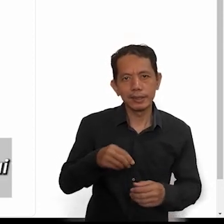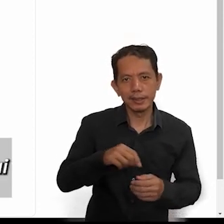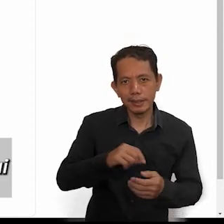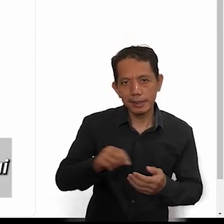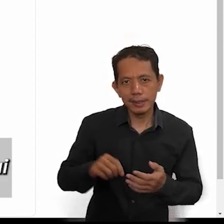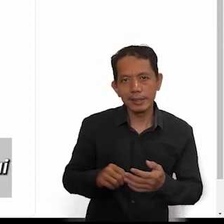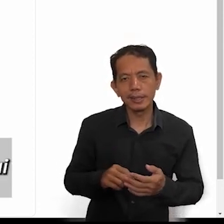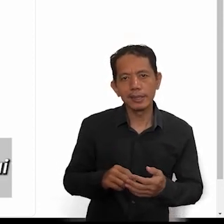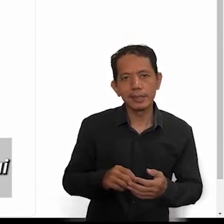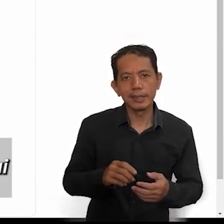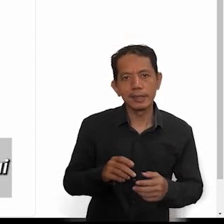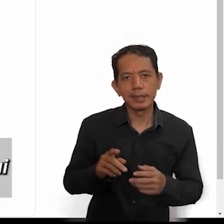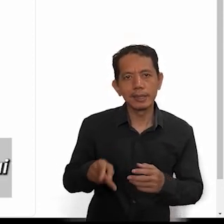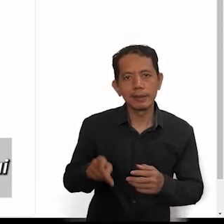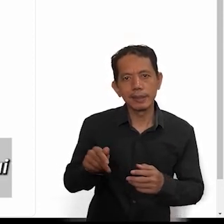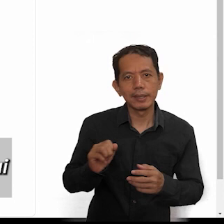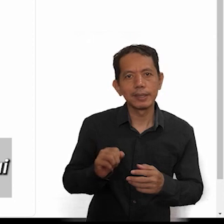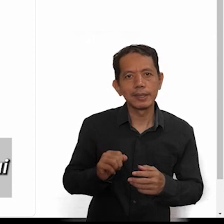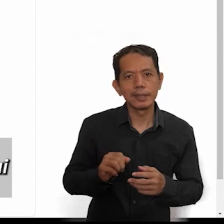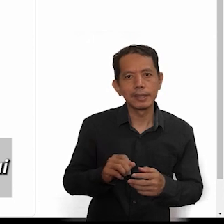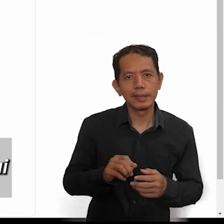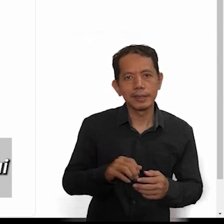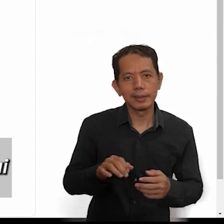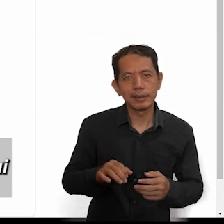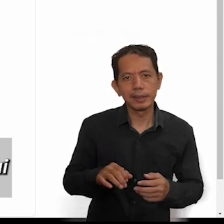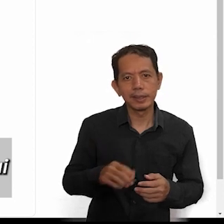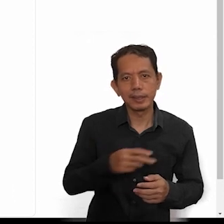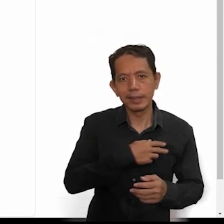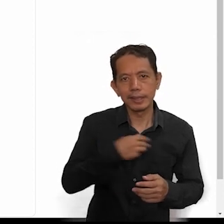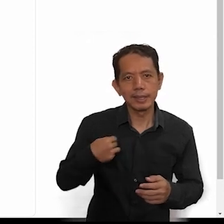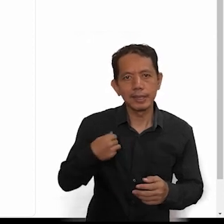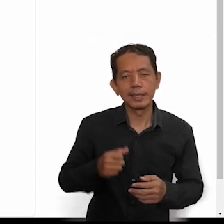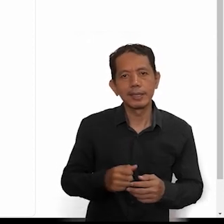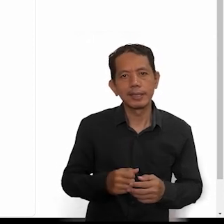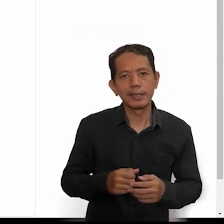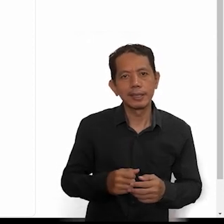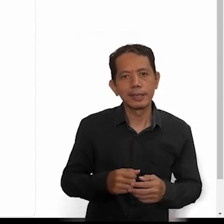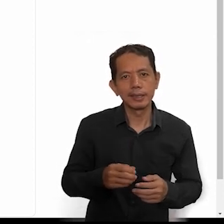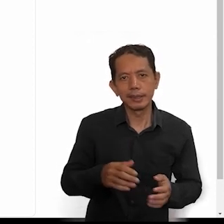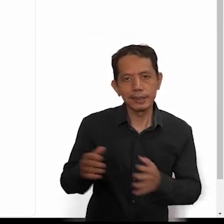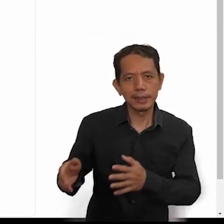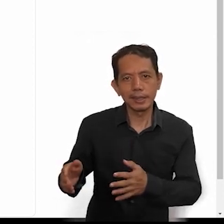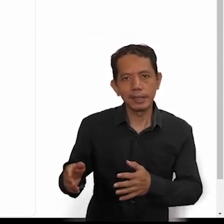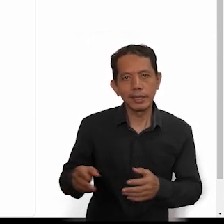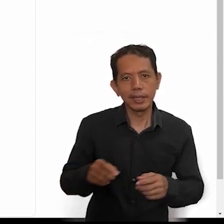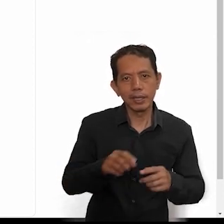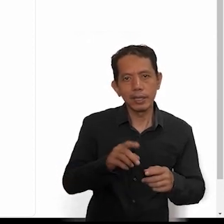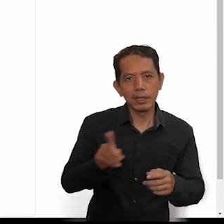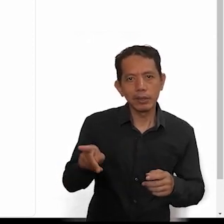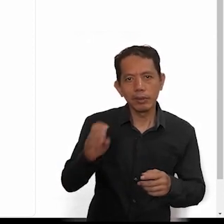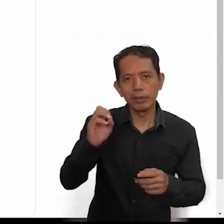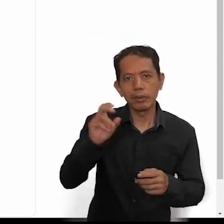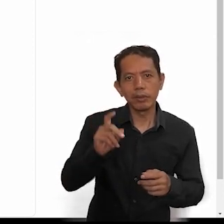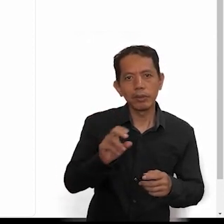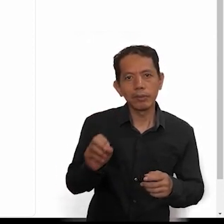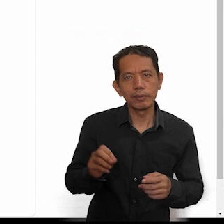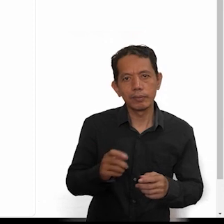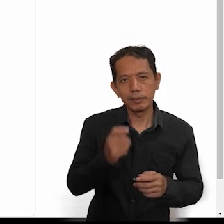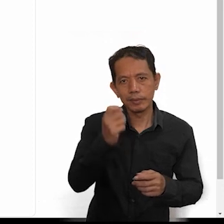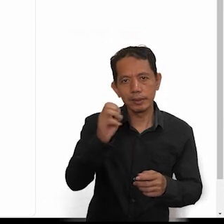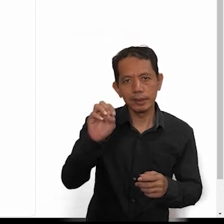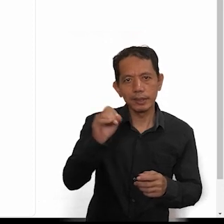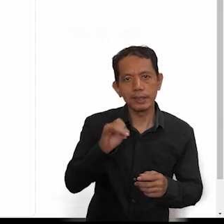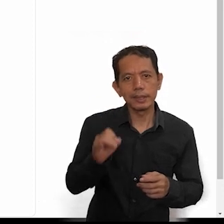Dan isi gender sesuai dengan gender kita. Setelah kolom telah terisi,